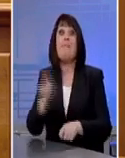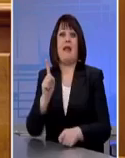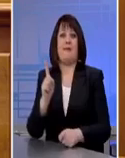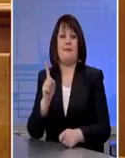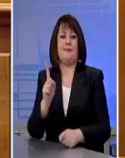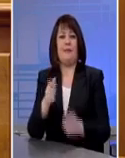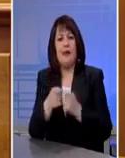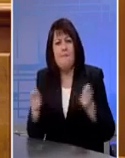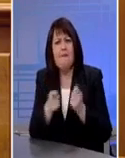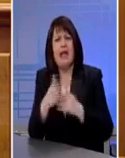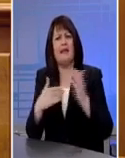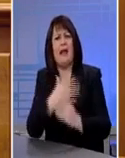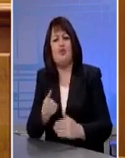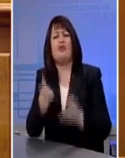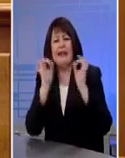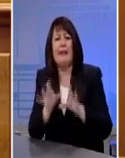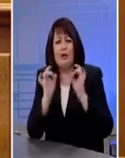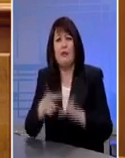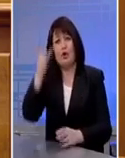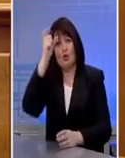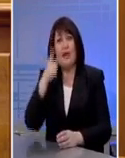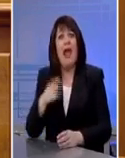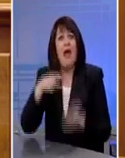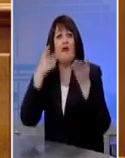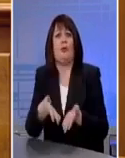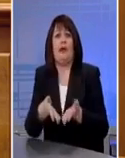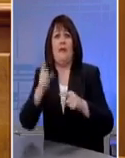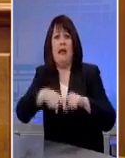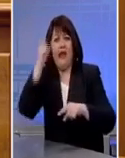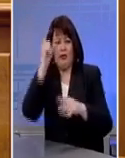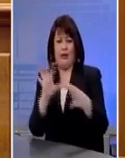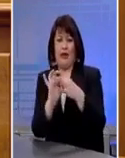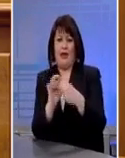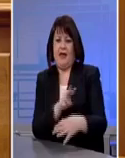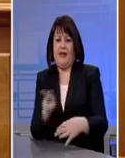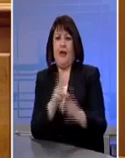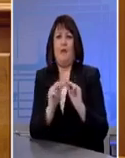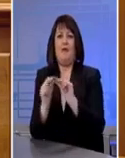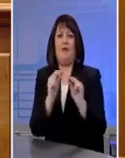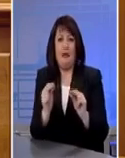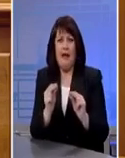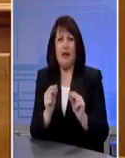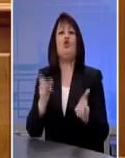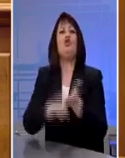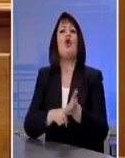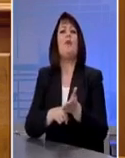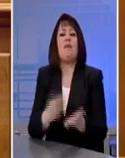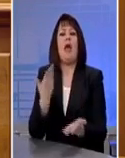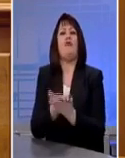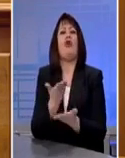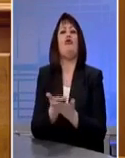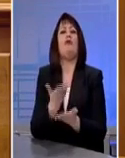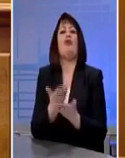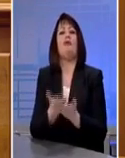για μέτρα οικοδόμησης εμπιστοσύνης. Η Τουρκία περιμένει αυτό για να νομιμοποιήσει τις αξιώσεις